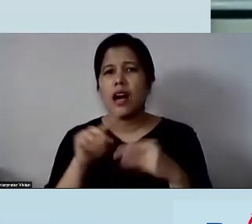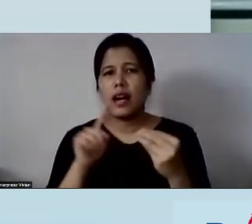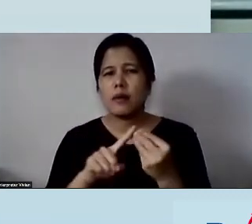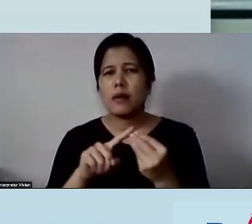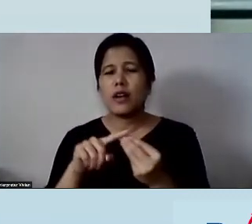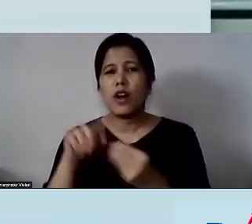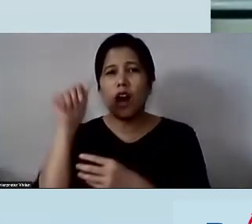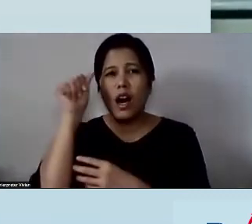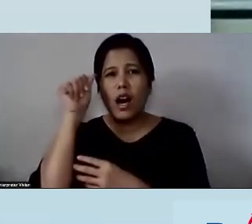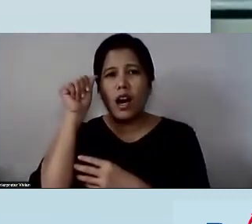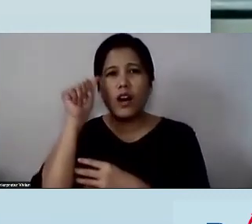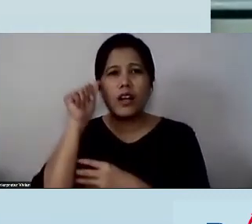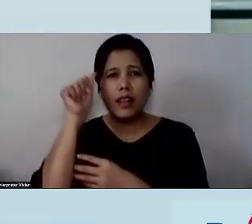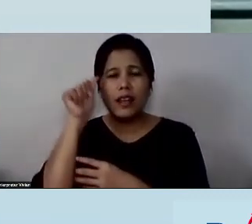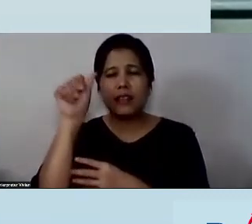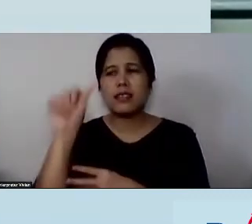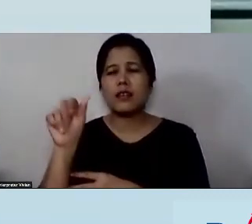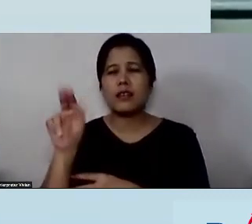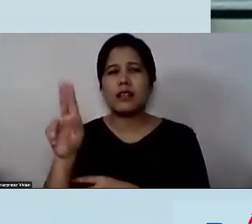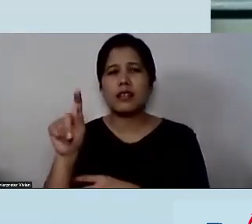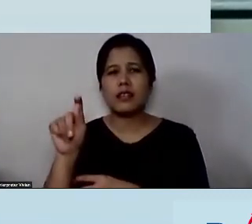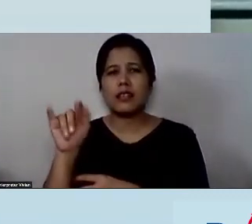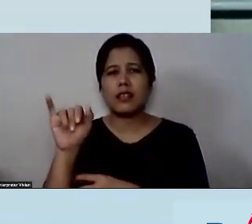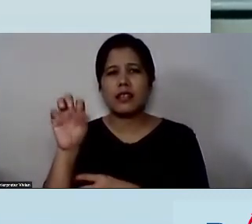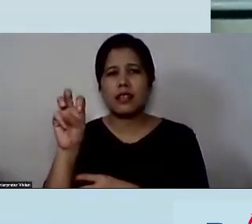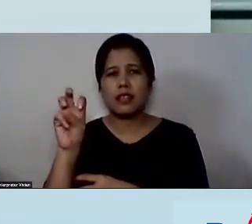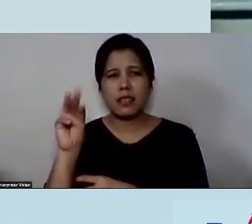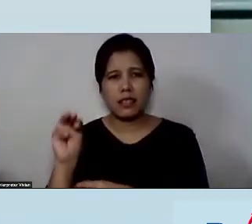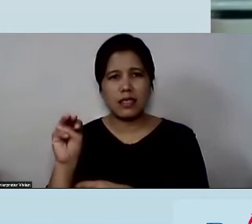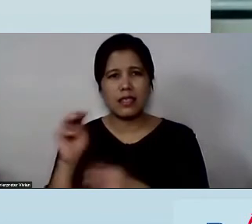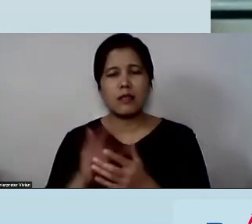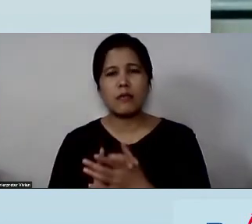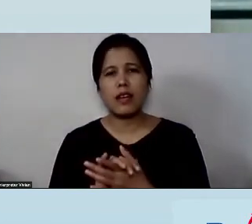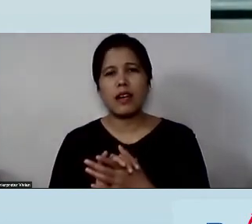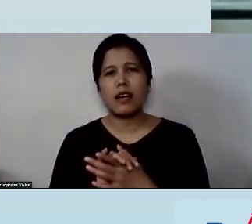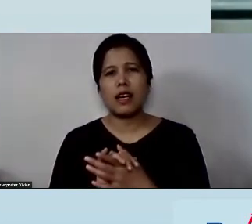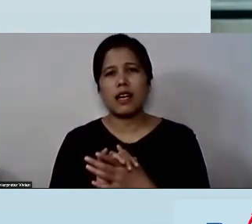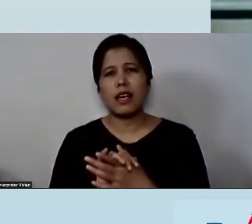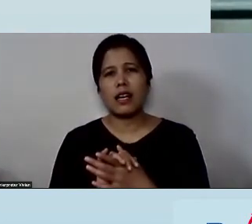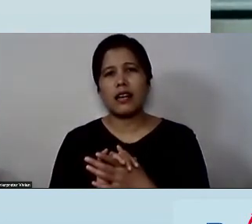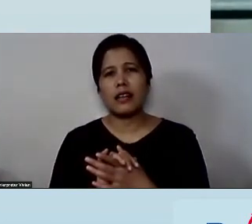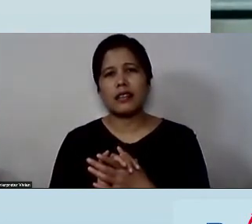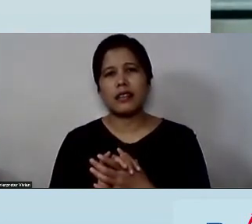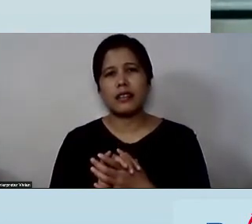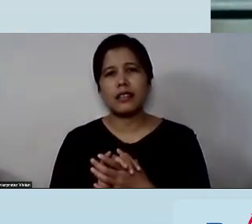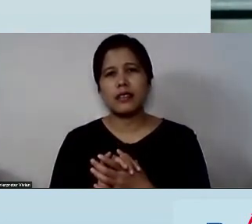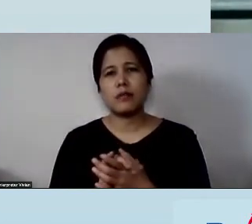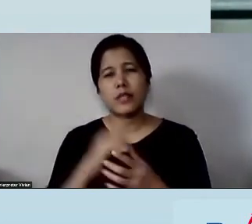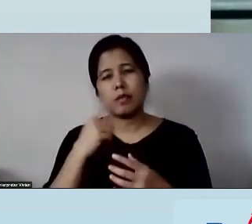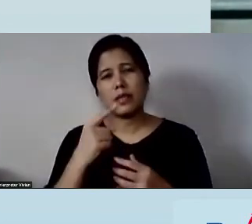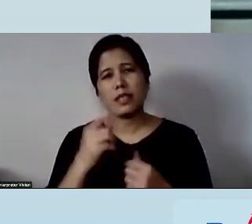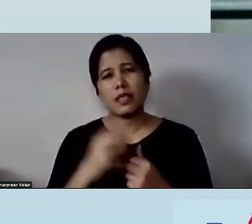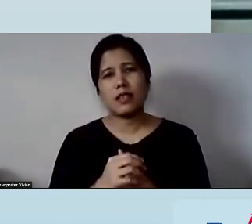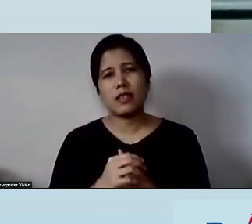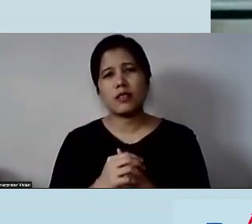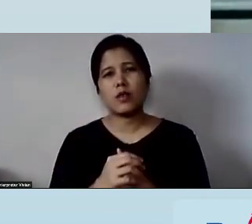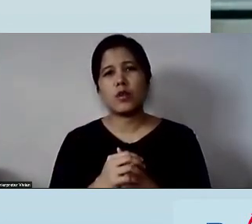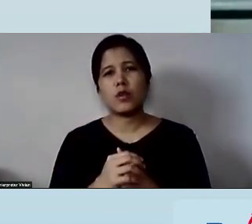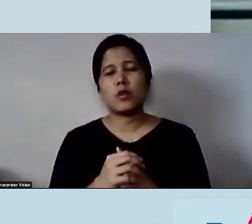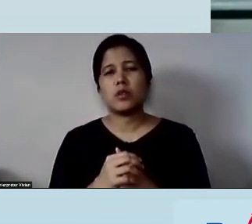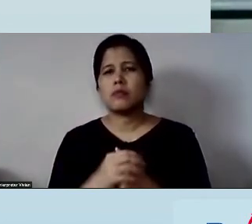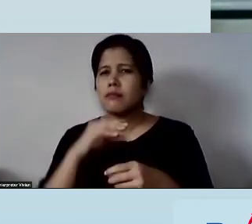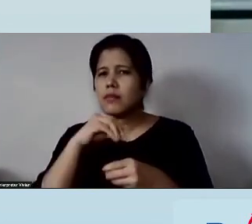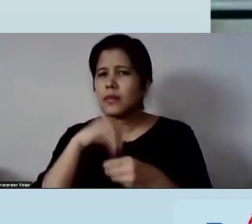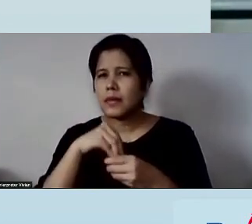autism spectrum disorder. Wala po yan. Kaya nilalagay nila yon, yung nabanggit ko, pwede yun doon. Pumapasok siya doon